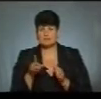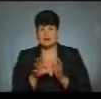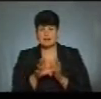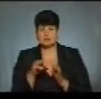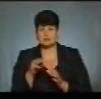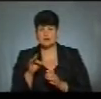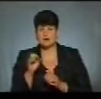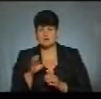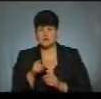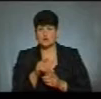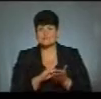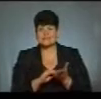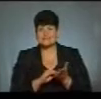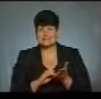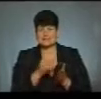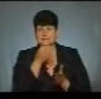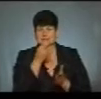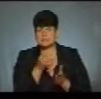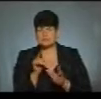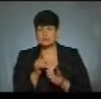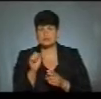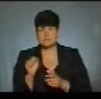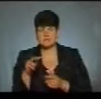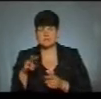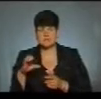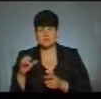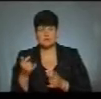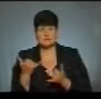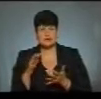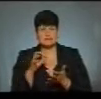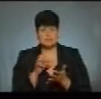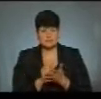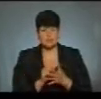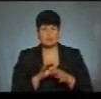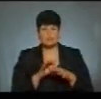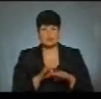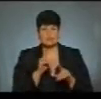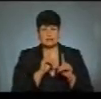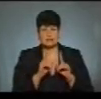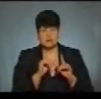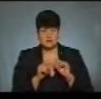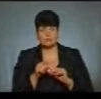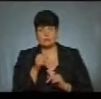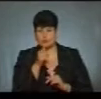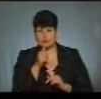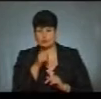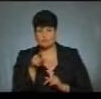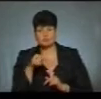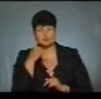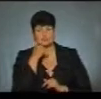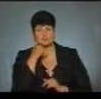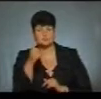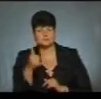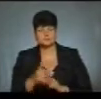Електротрансу». Його секретар нам повідомила, що Андрій Мастюк зараз зайнятий, він проводить нараду. Тому спробуємо йому